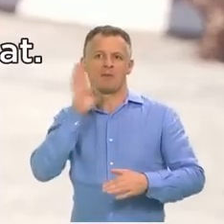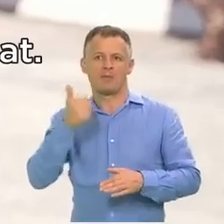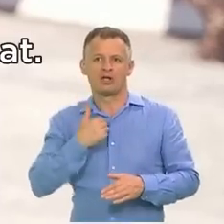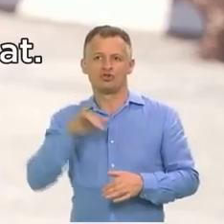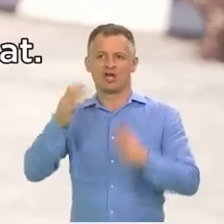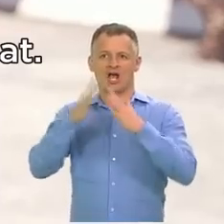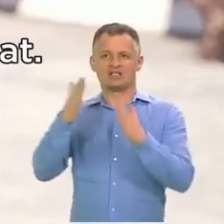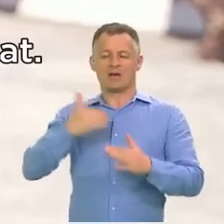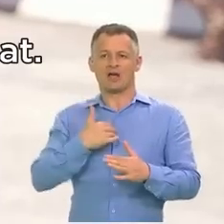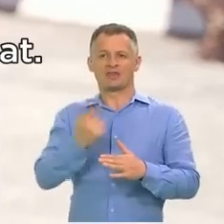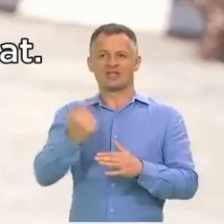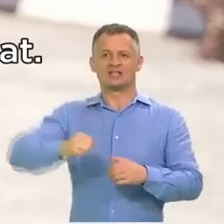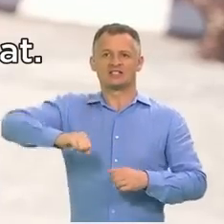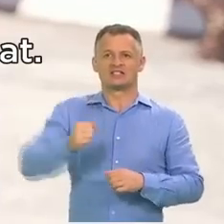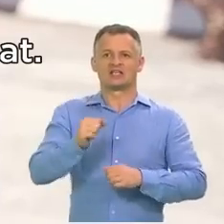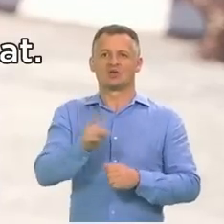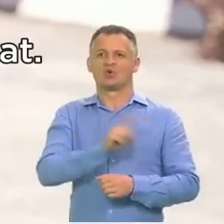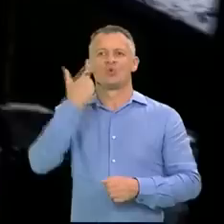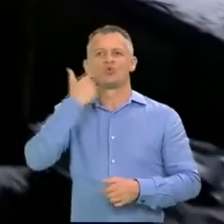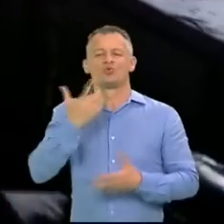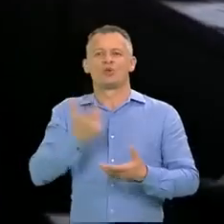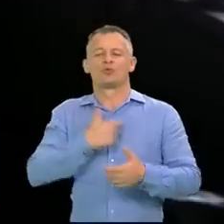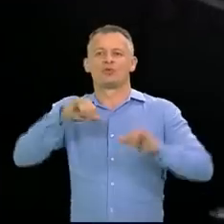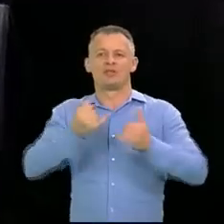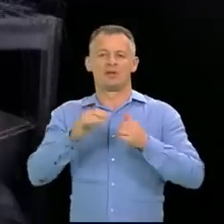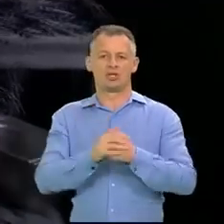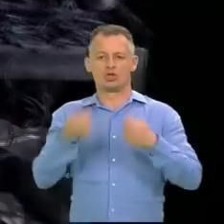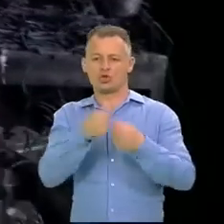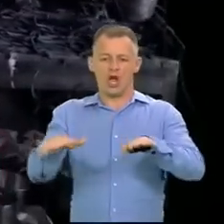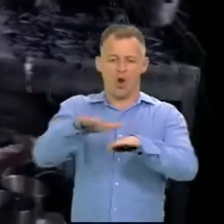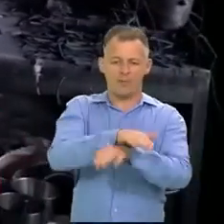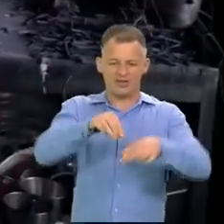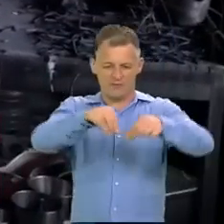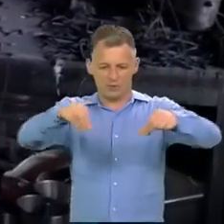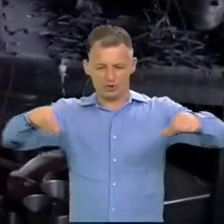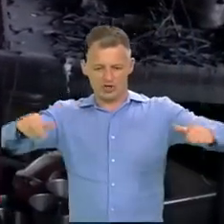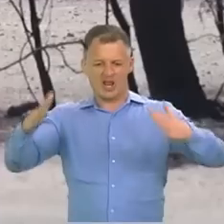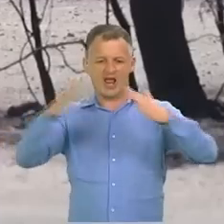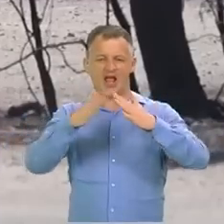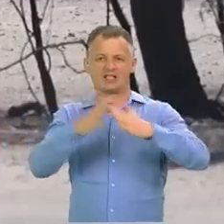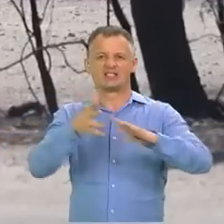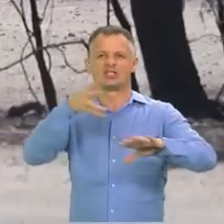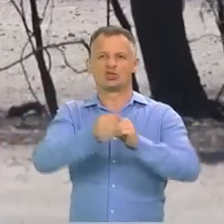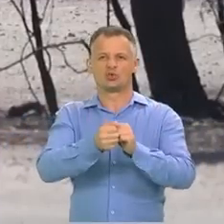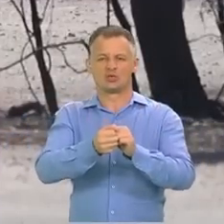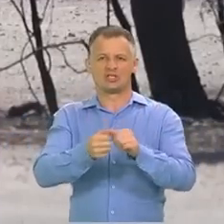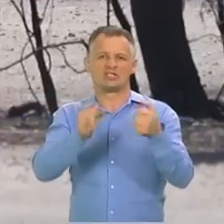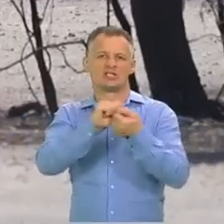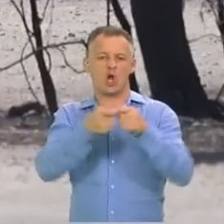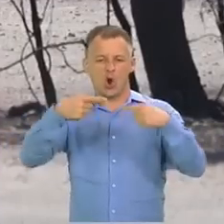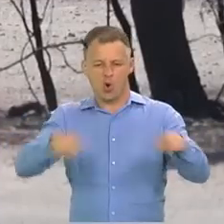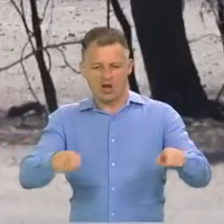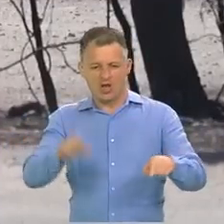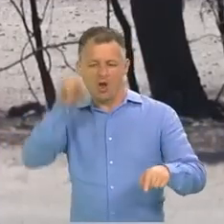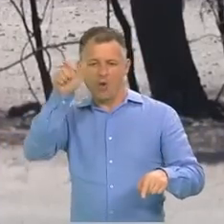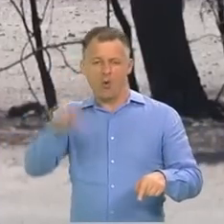my house in the village, I don't know what happened. Totul este acoperit de funingine. Casele sunt acum pârjolite sau pustii. Oamenii au fost